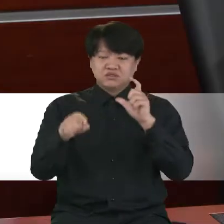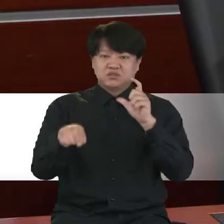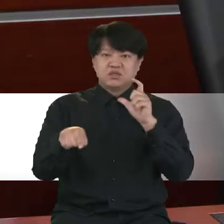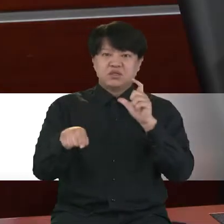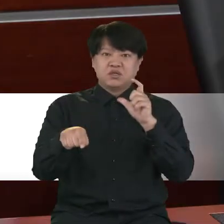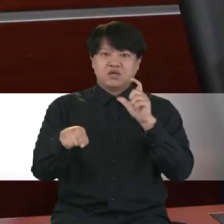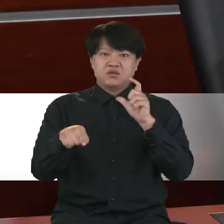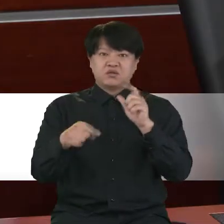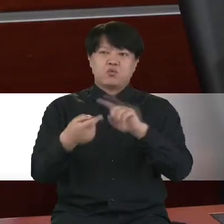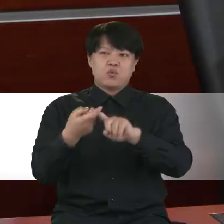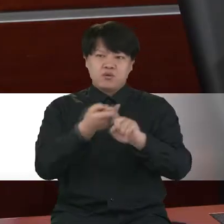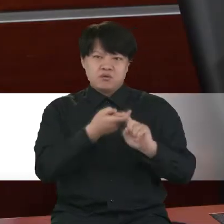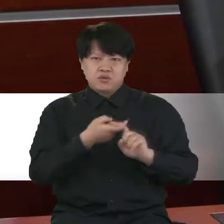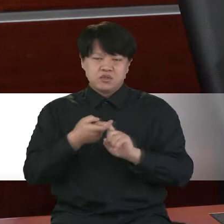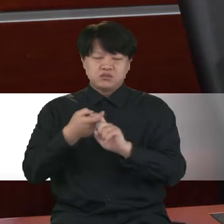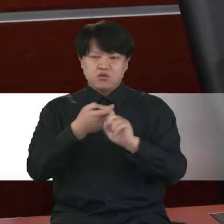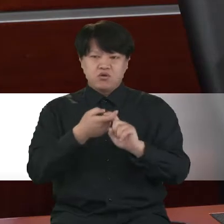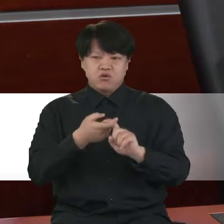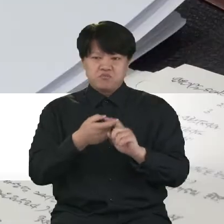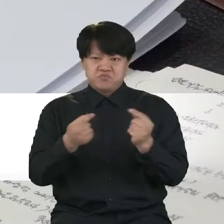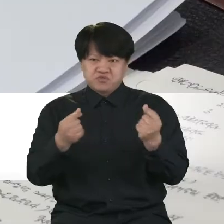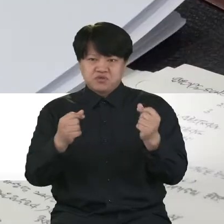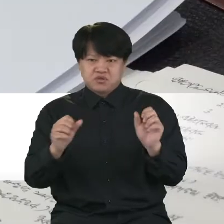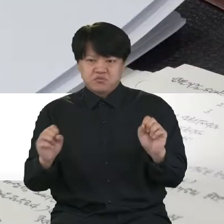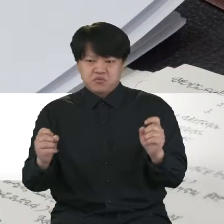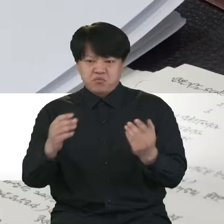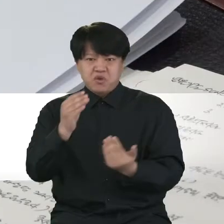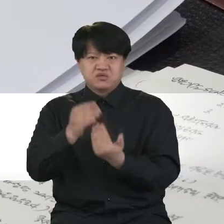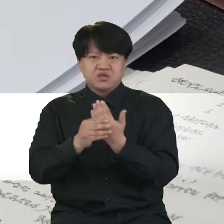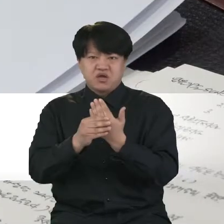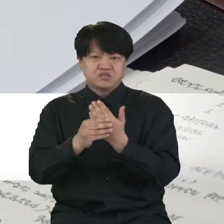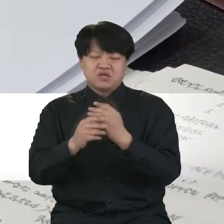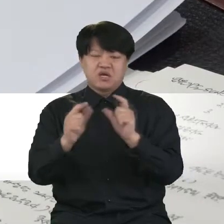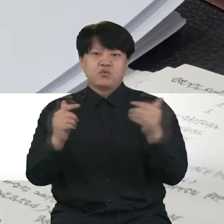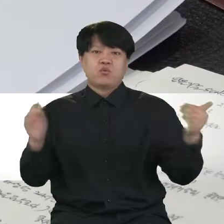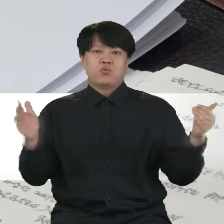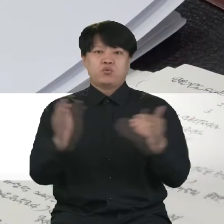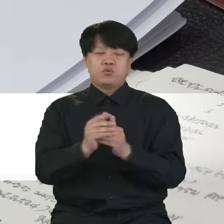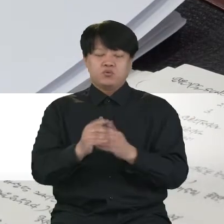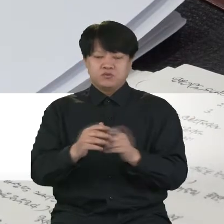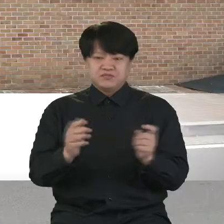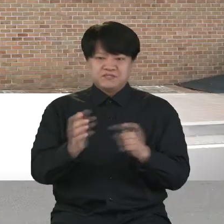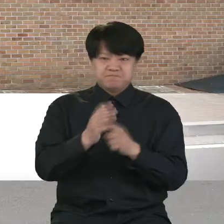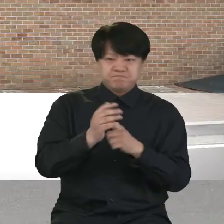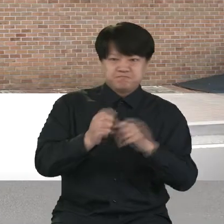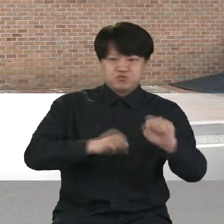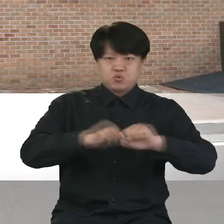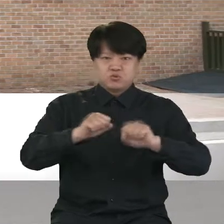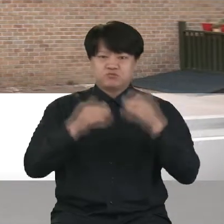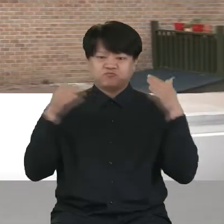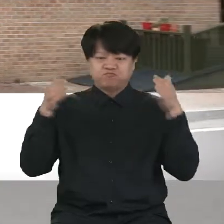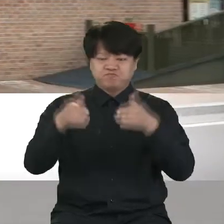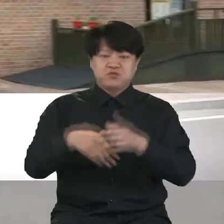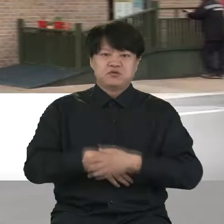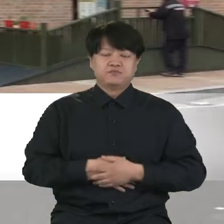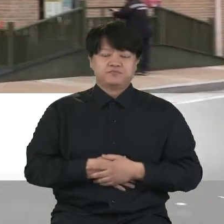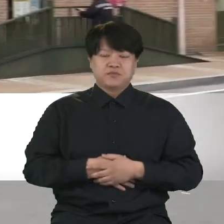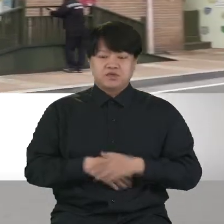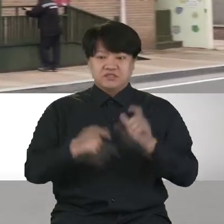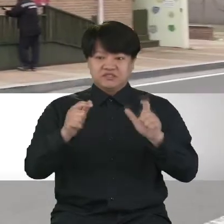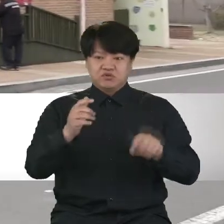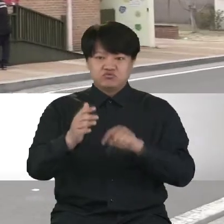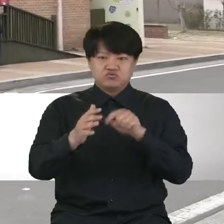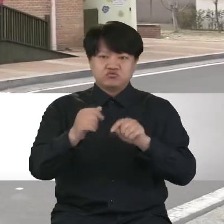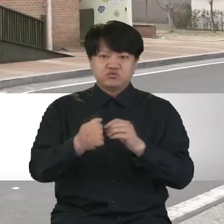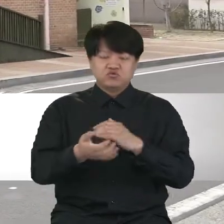것과 관련해 유사 사례가 발생하지 않도록 긴급조치 의 총력을 기울이고 있습니다 지역 내 405 개소의